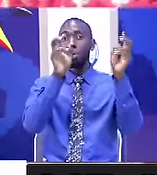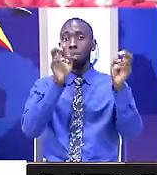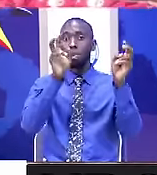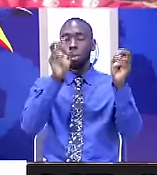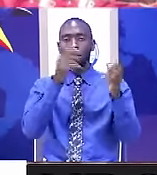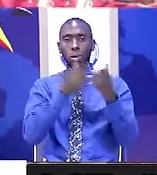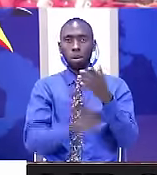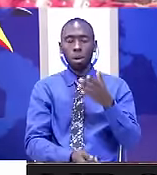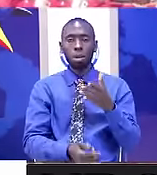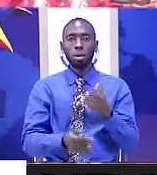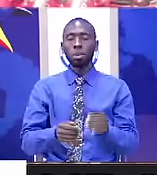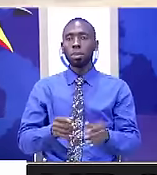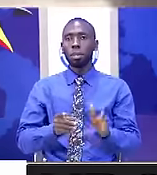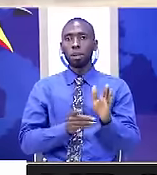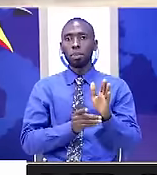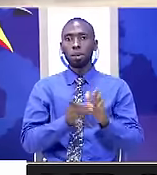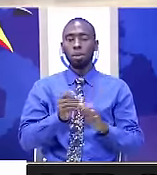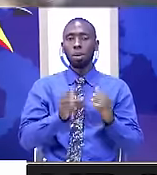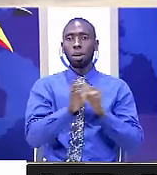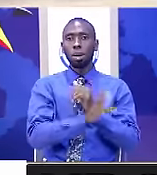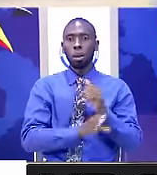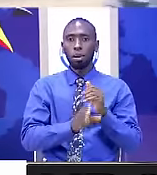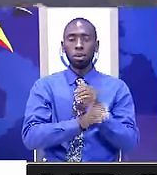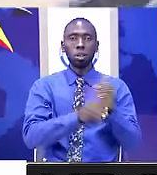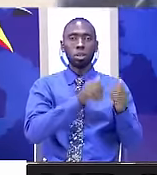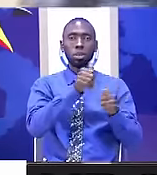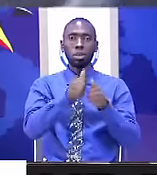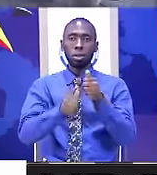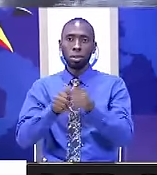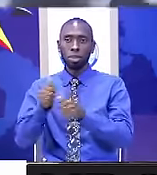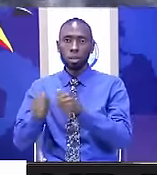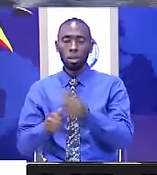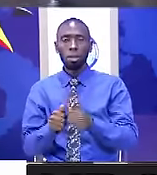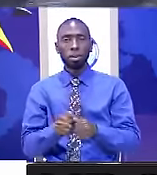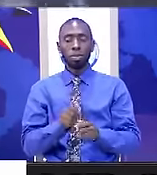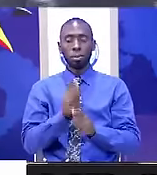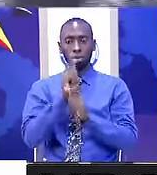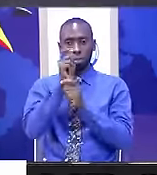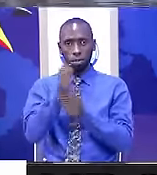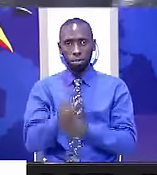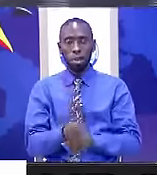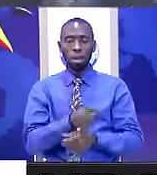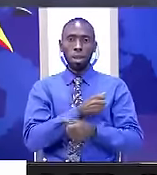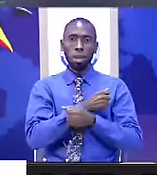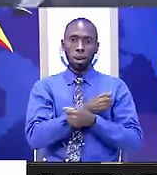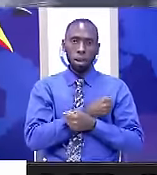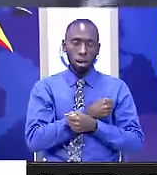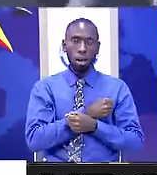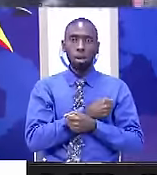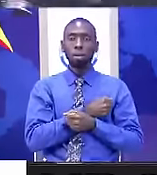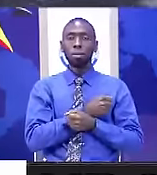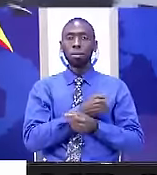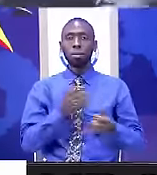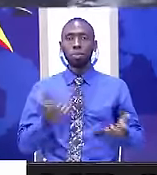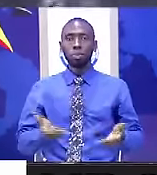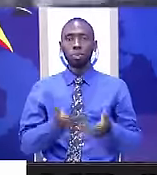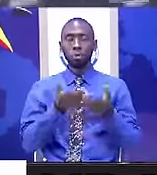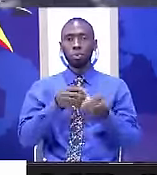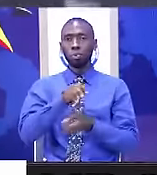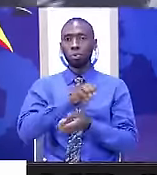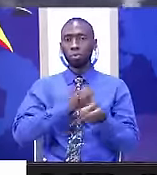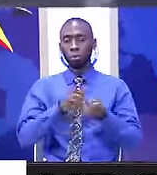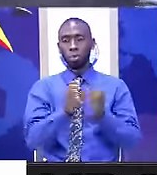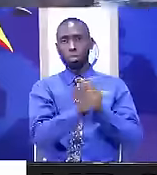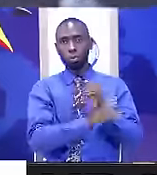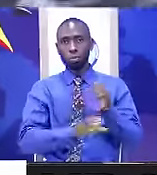eggwanga buli omuli eyeenyumiririzaamu nga tusiima omulimu ogwakolebwa abo bonna abeenyigira mu kununula eggwanga. Nze Andrew